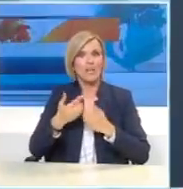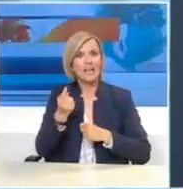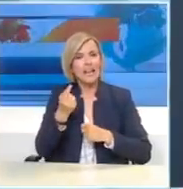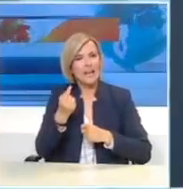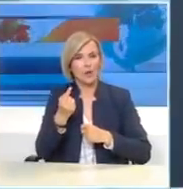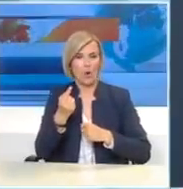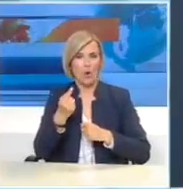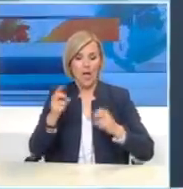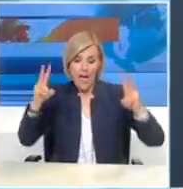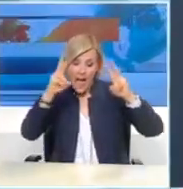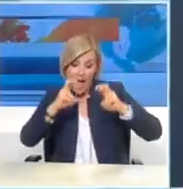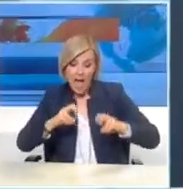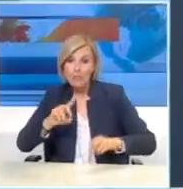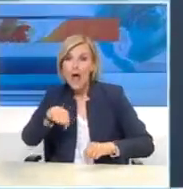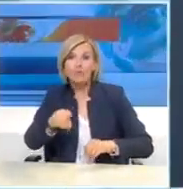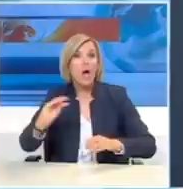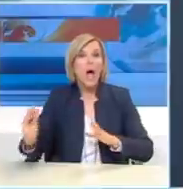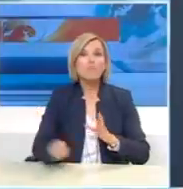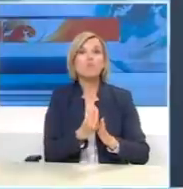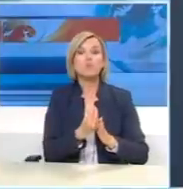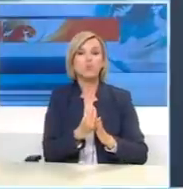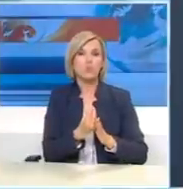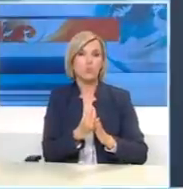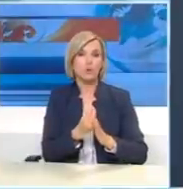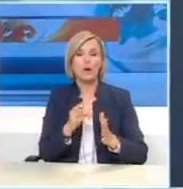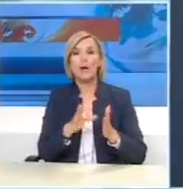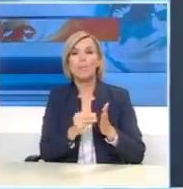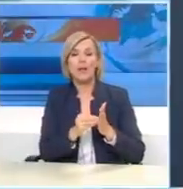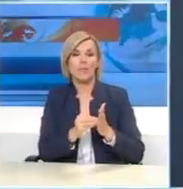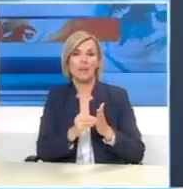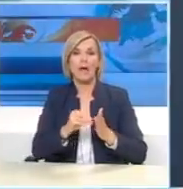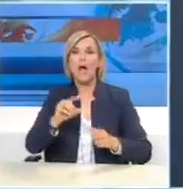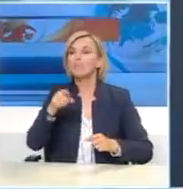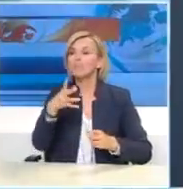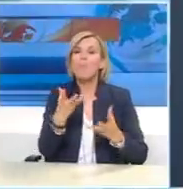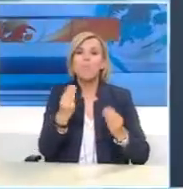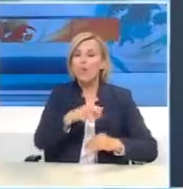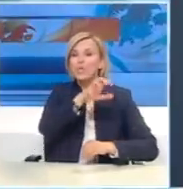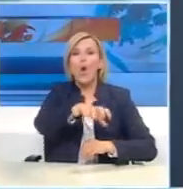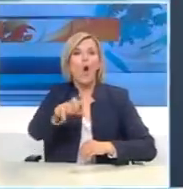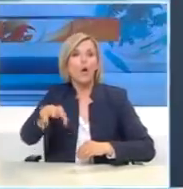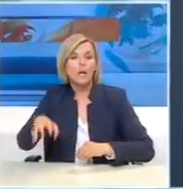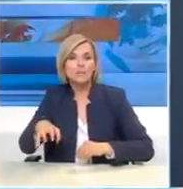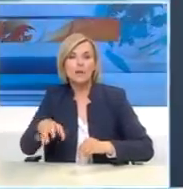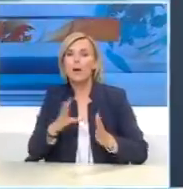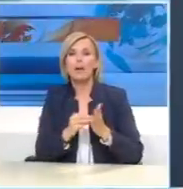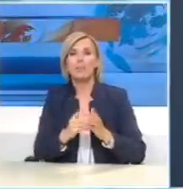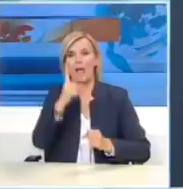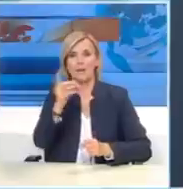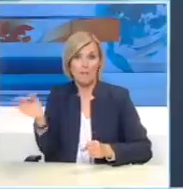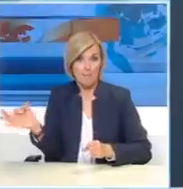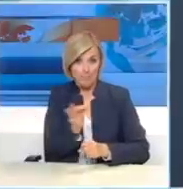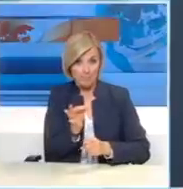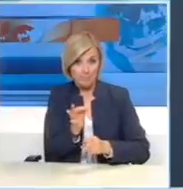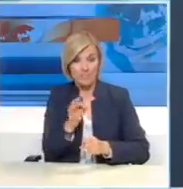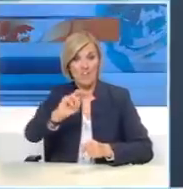εργαλεία να προσδιορίσουμε την προέλευση ενός τελέχους του ιού, όπως για το νέο κορονοϊό. Παραδείγματος χάρη, για το αν ένας τέλεχος που